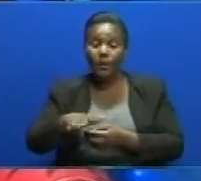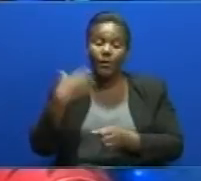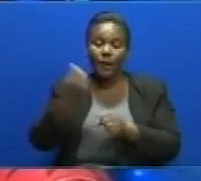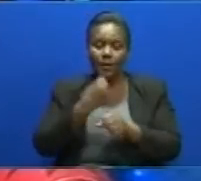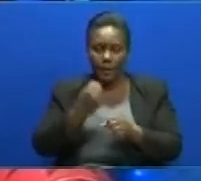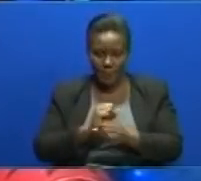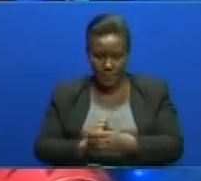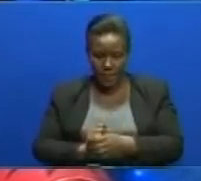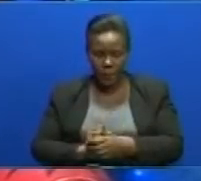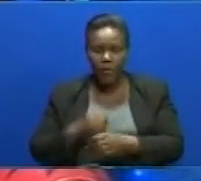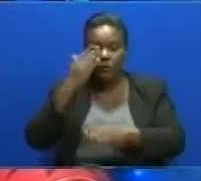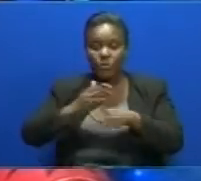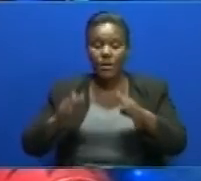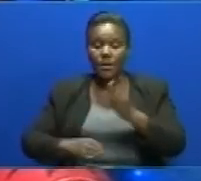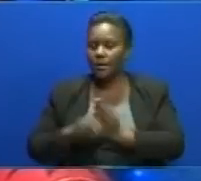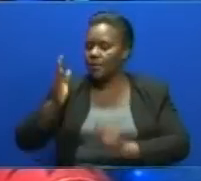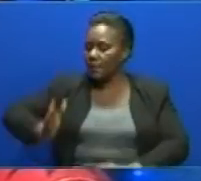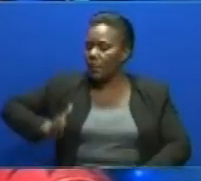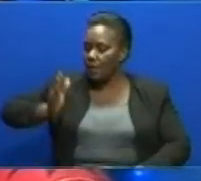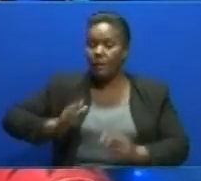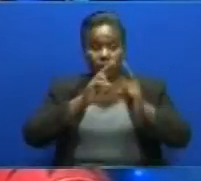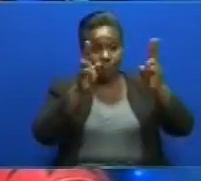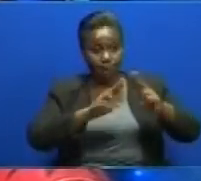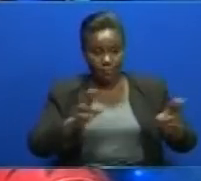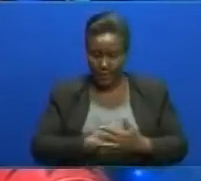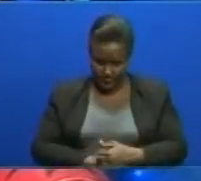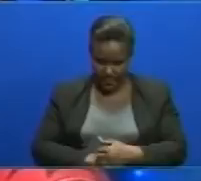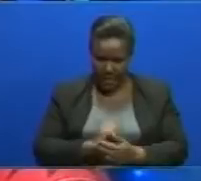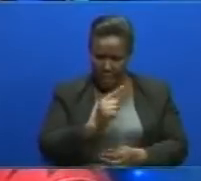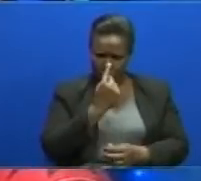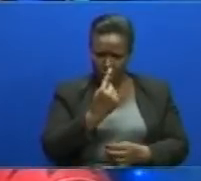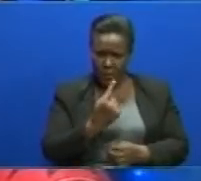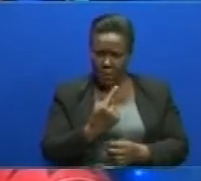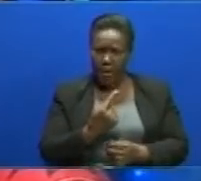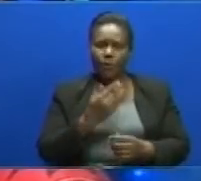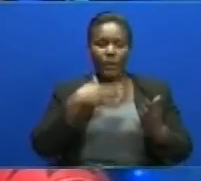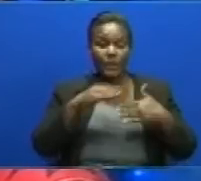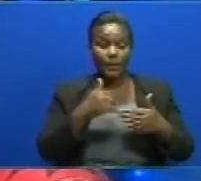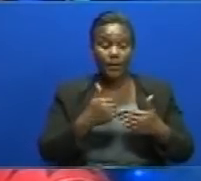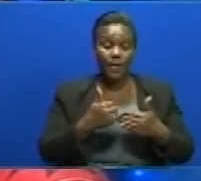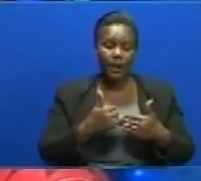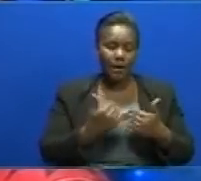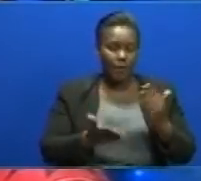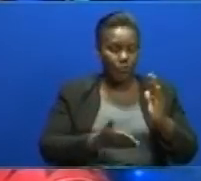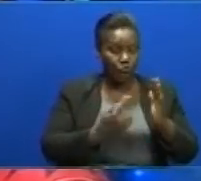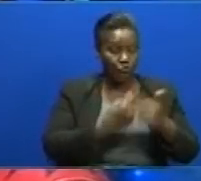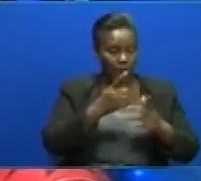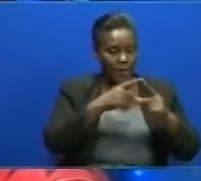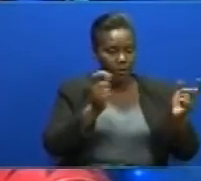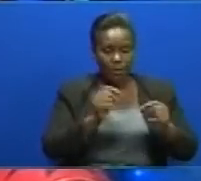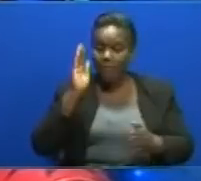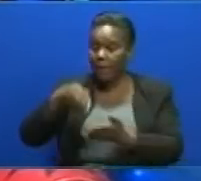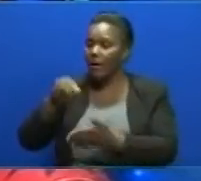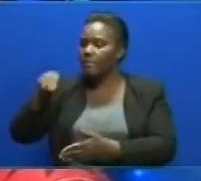kisasa ambayo awali ilikusudiwa kutoka wilayani Uvinza mkoani Kigoma hadi Msongati Gitega nchini Burundi, ambapo